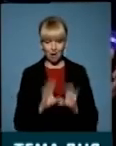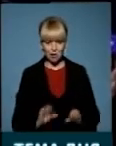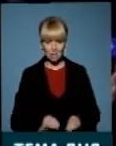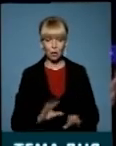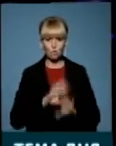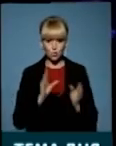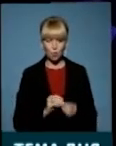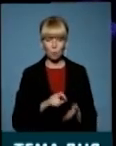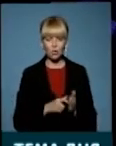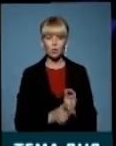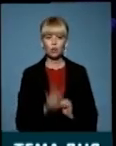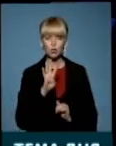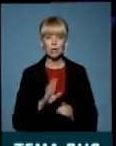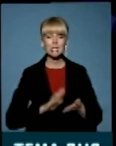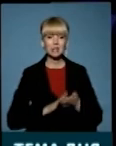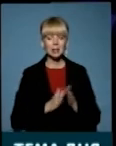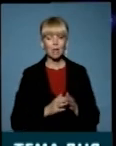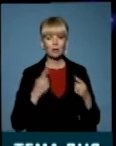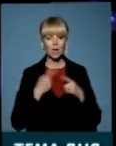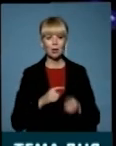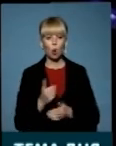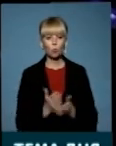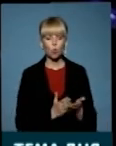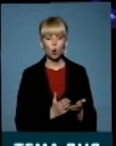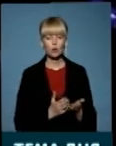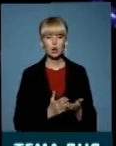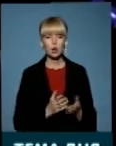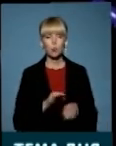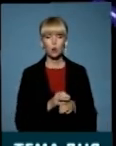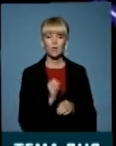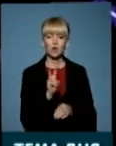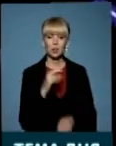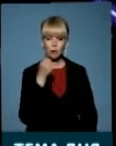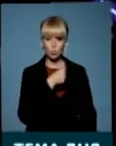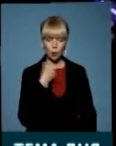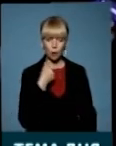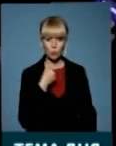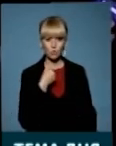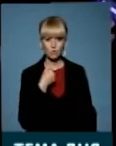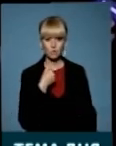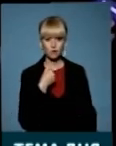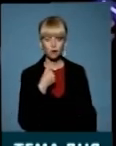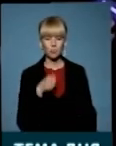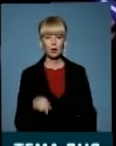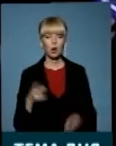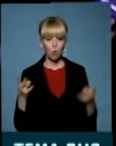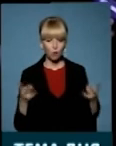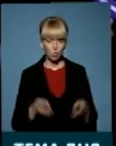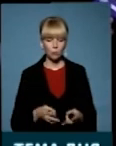приміщенні 4. Останнє технічне обслуговування проводилося в 2012 році, тобто потребує